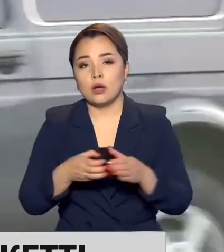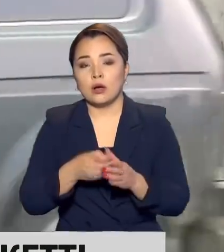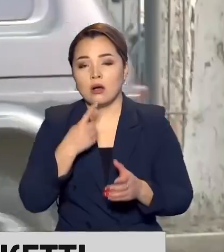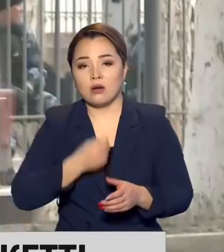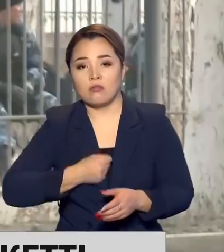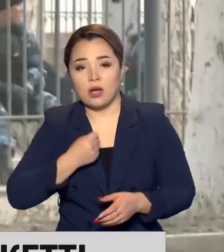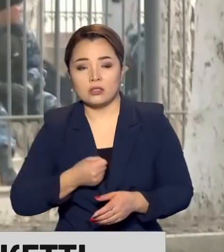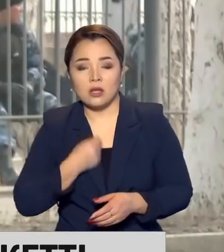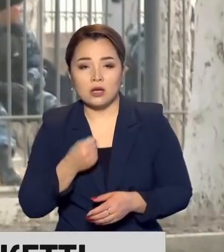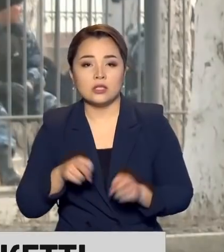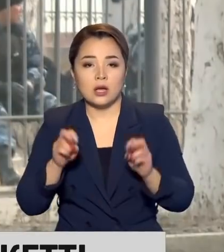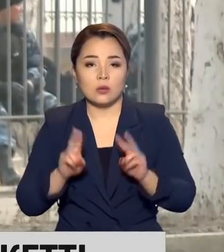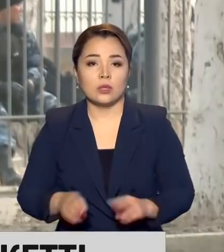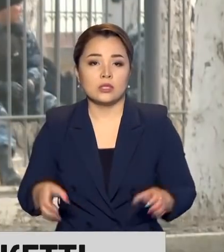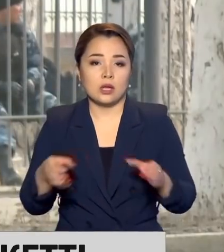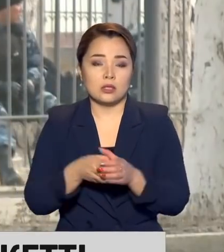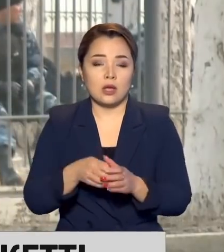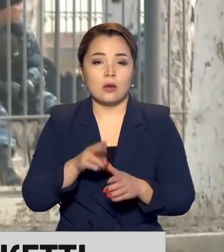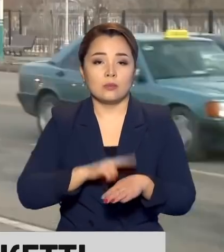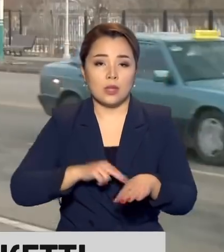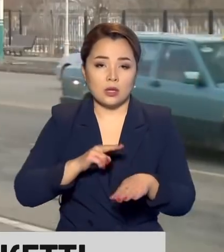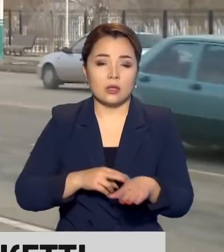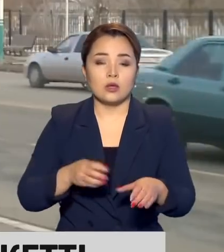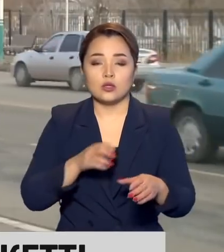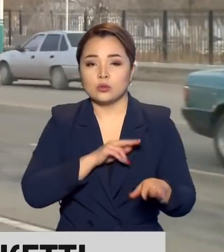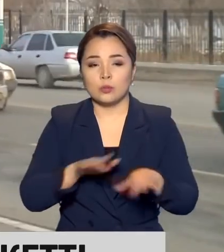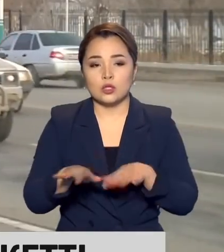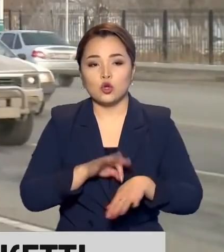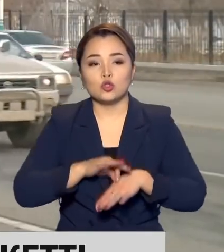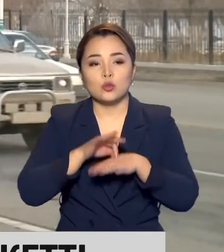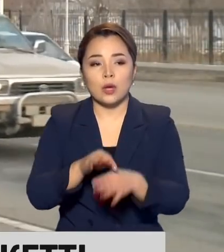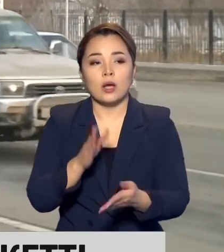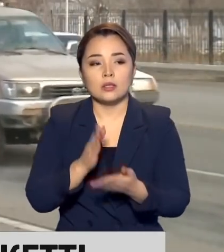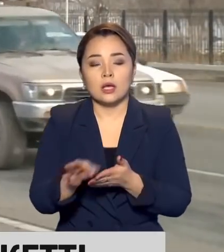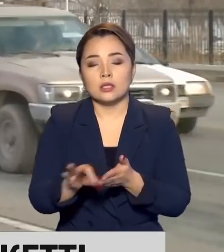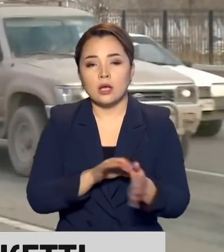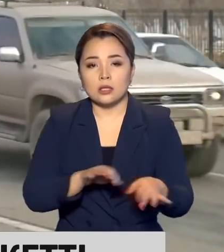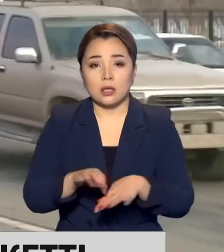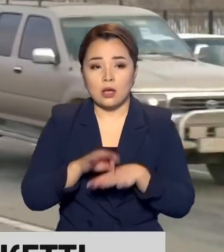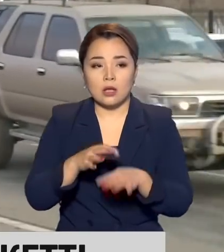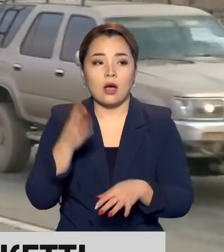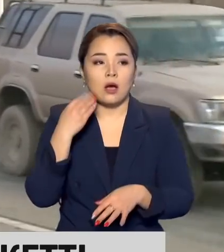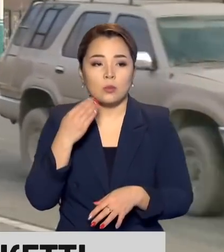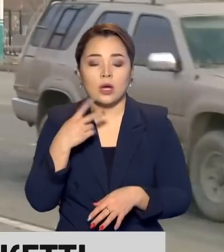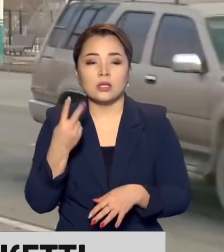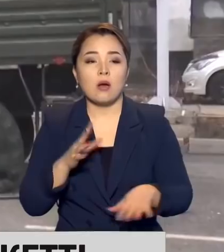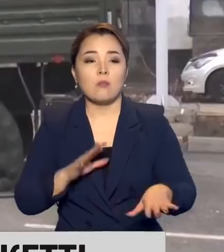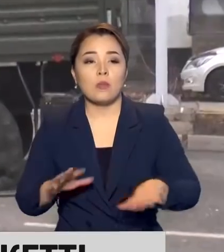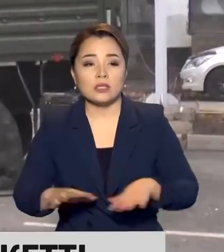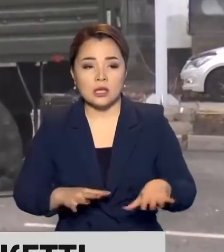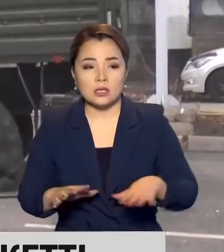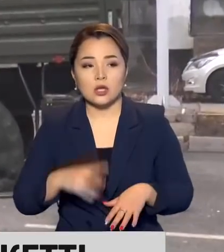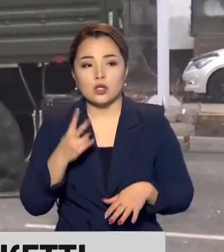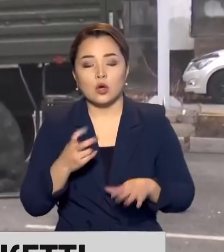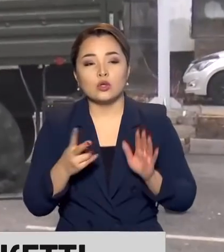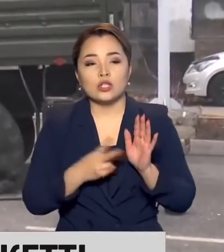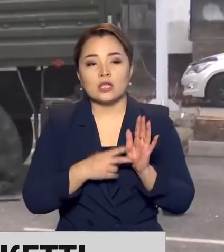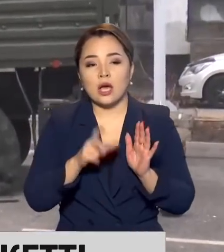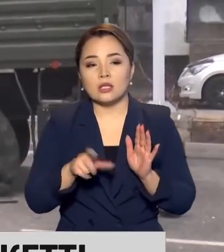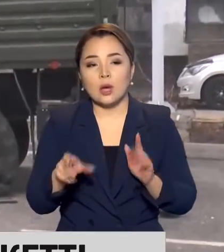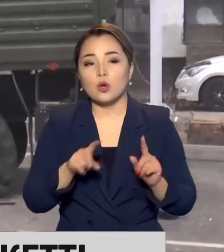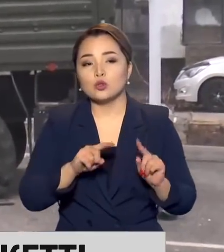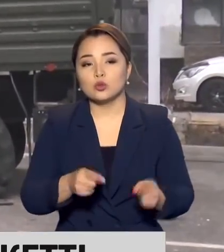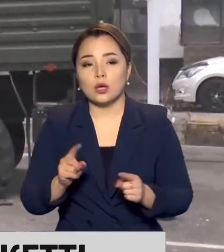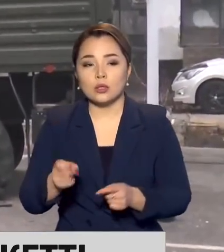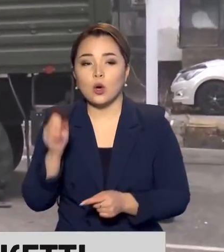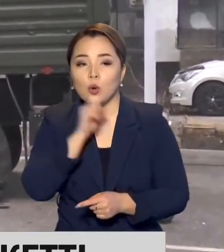және арнайы жасақ бірлесе жұмыс жүргізіп жатыр. Жедел іс-шаралар өткізу кезінде Алматыдағы 2 базарда 207 адам ұсталған.